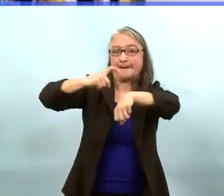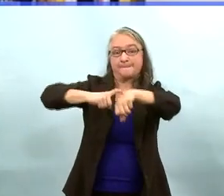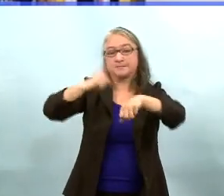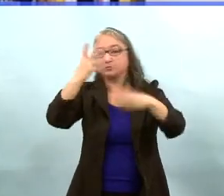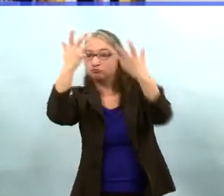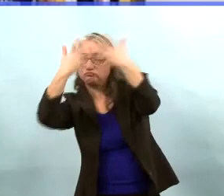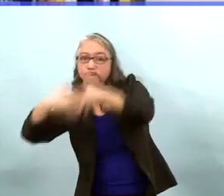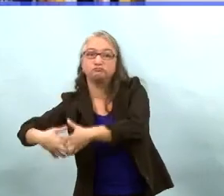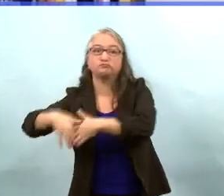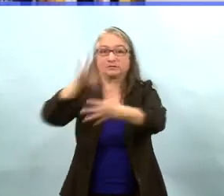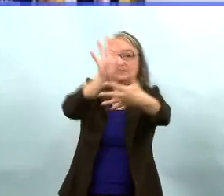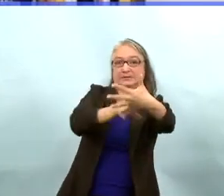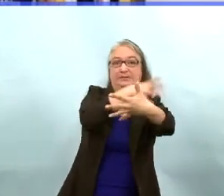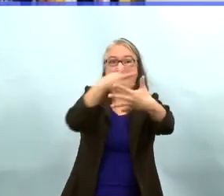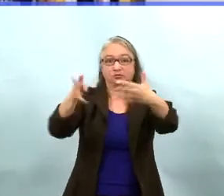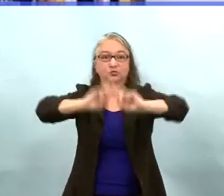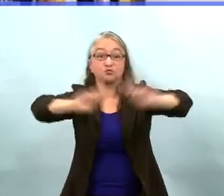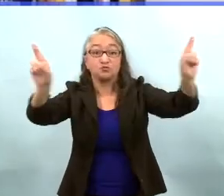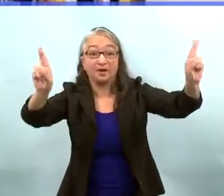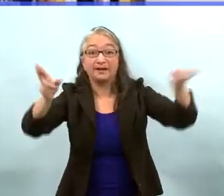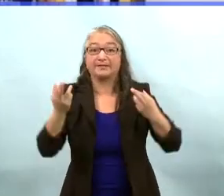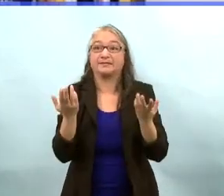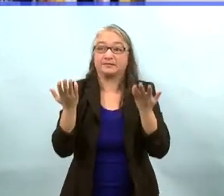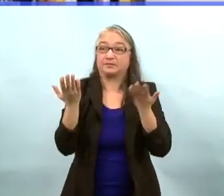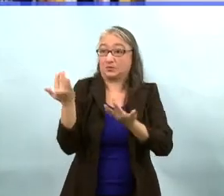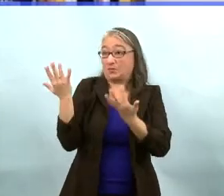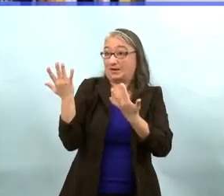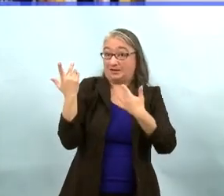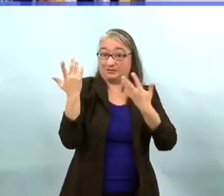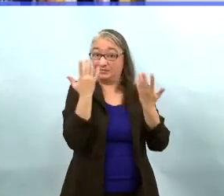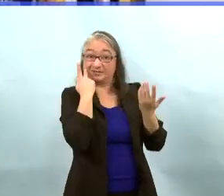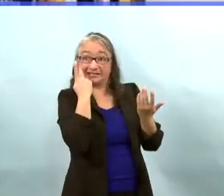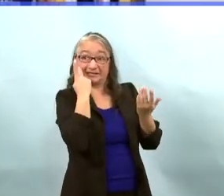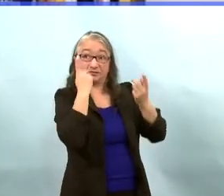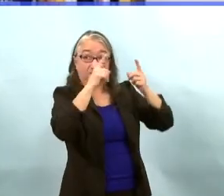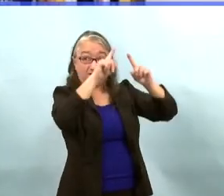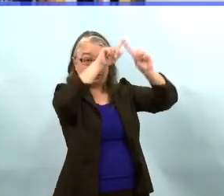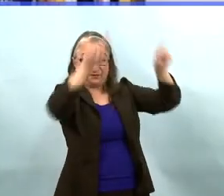tard si c'est quelque chose qu'ils n'ont pas pu accepter d'emblée.